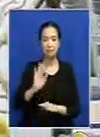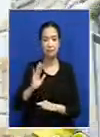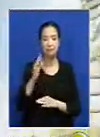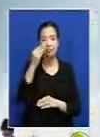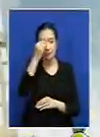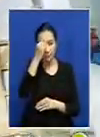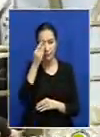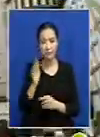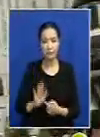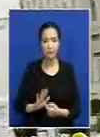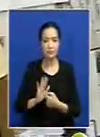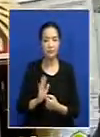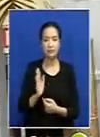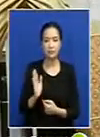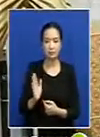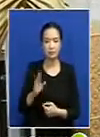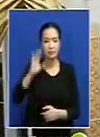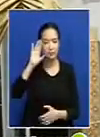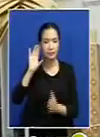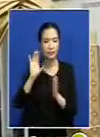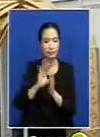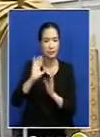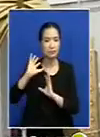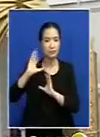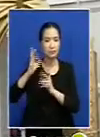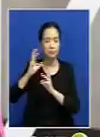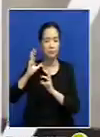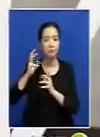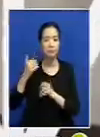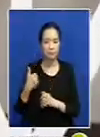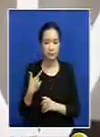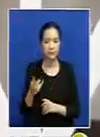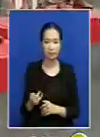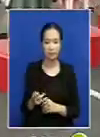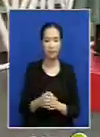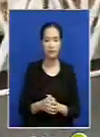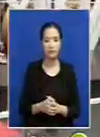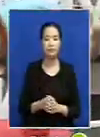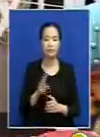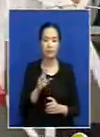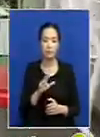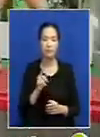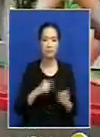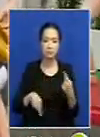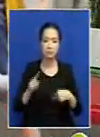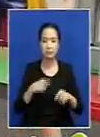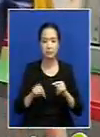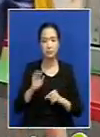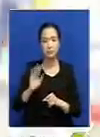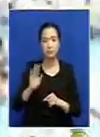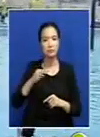ญี่ปุ่นอย่างเช่นนิทรรศการภาพยนตร์แอนิเมชัน One Piece Go ซึ่งเป็นแอนิเมชันยอดนิยมอันดับหนึ่ง